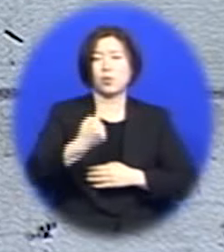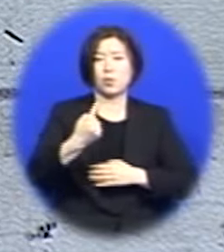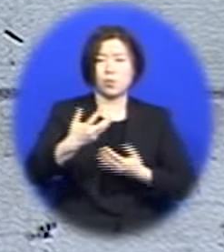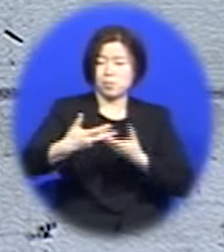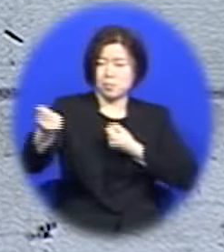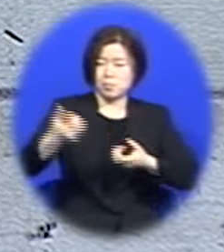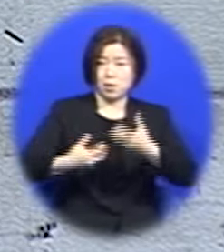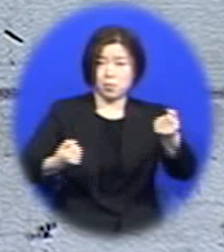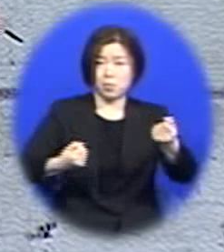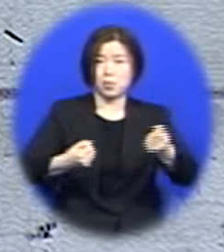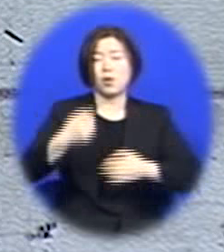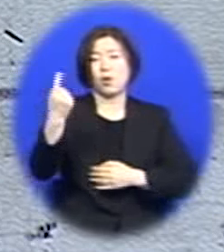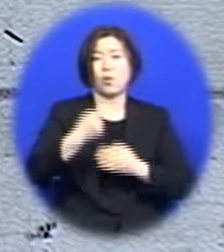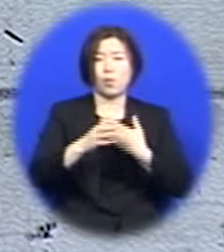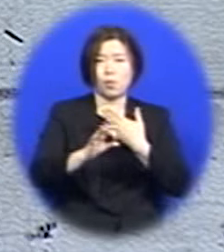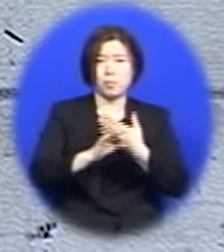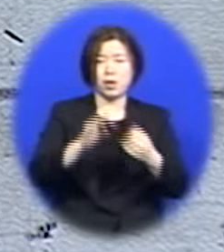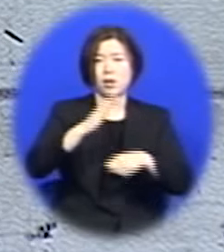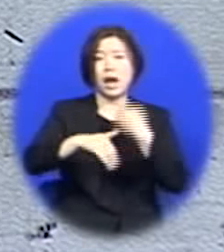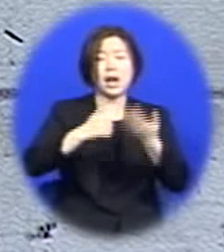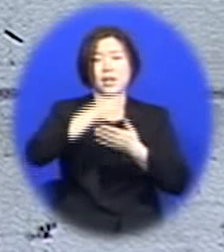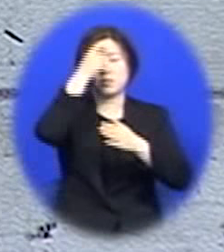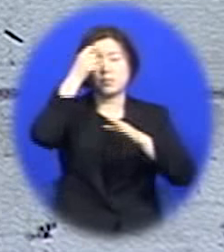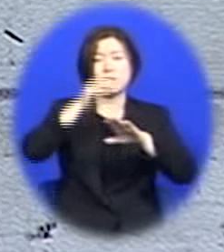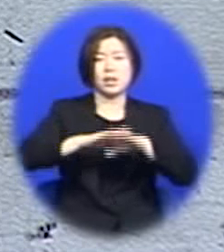분열이 오면 하나님 예배 안 받으십니다.